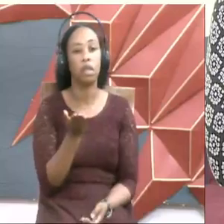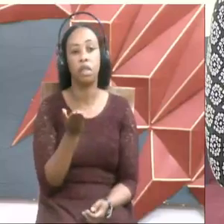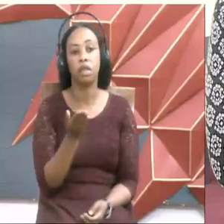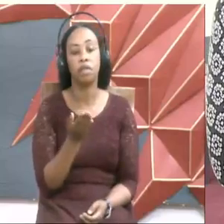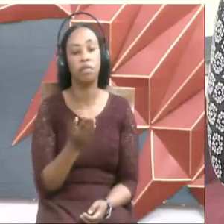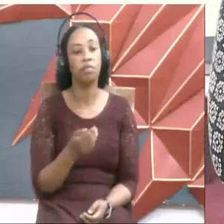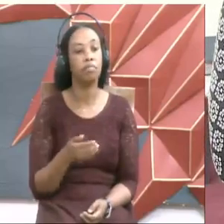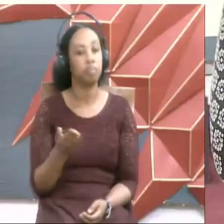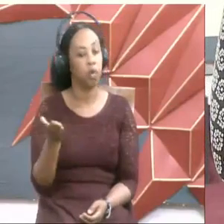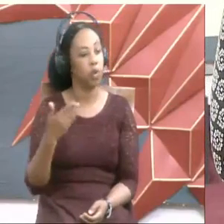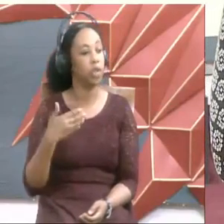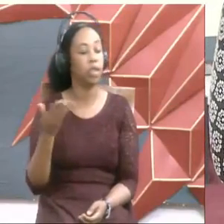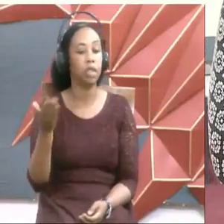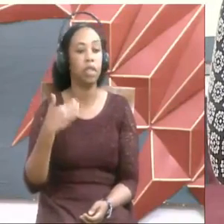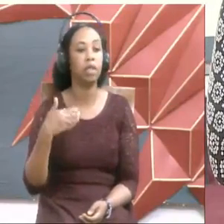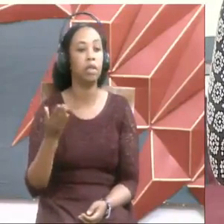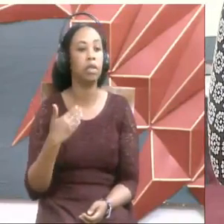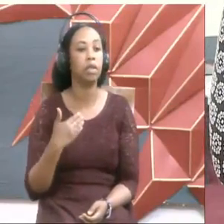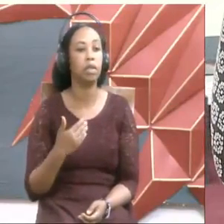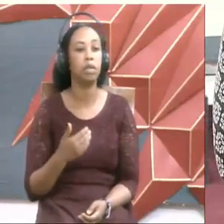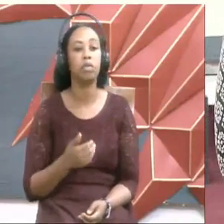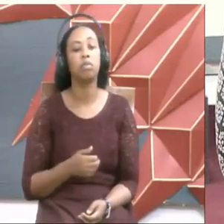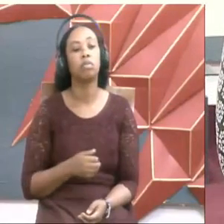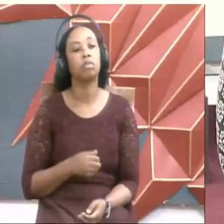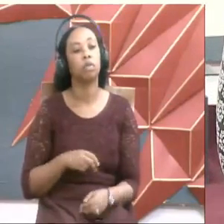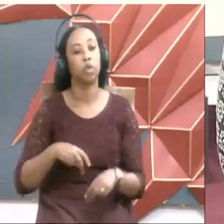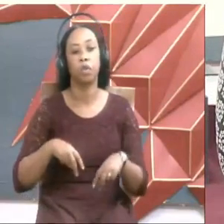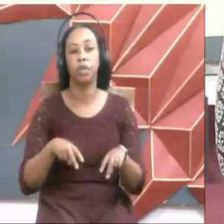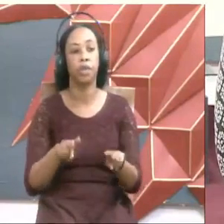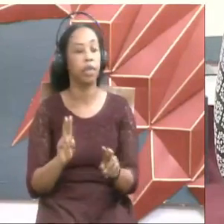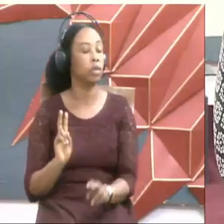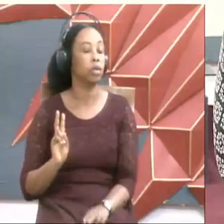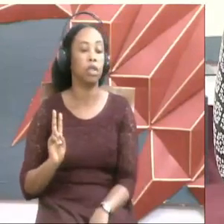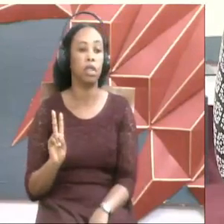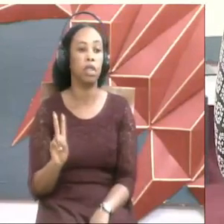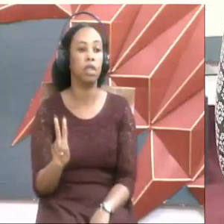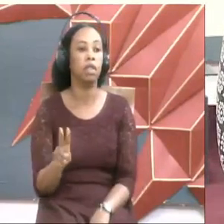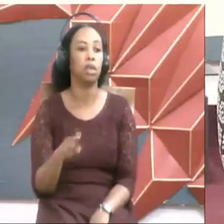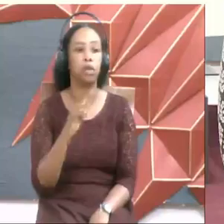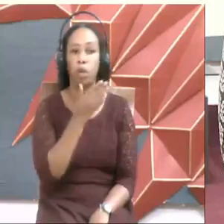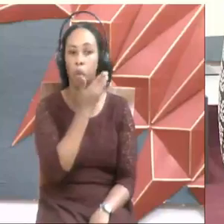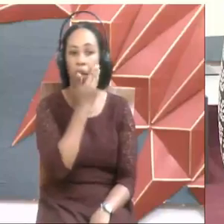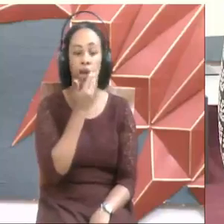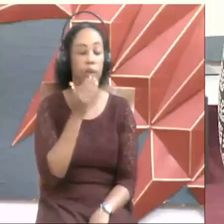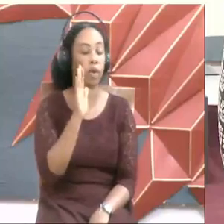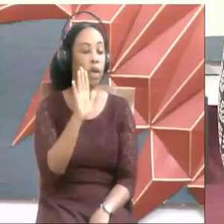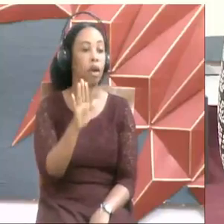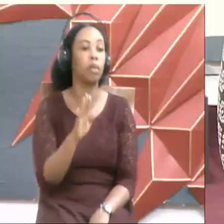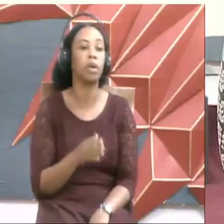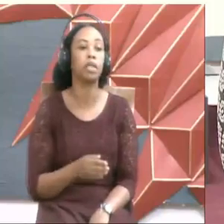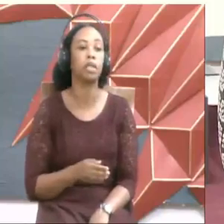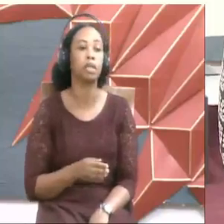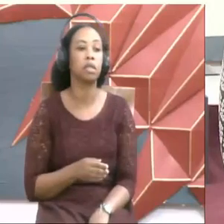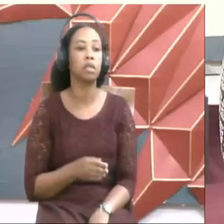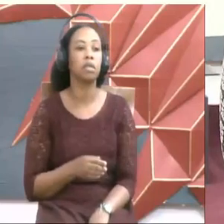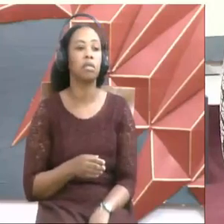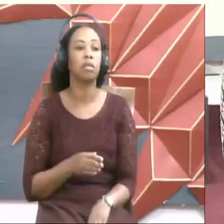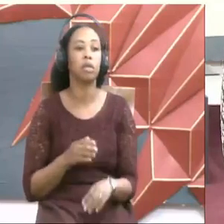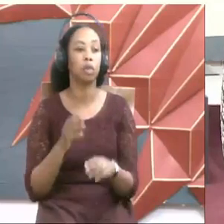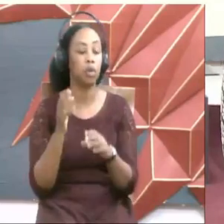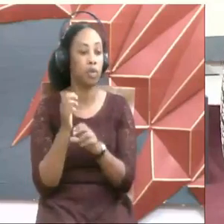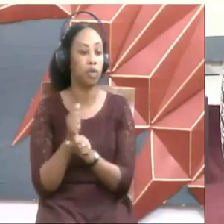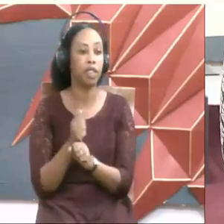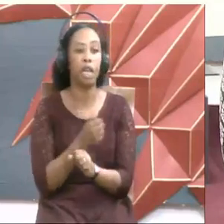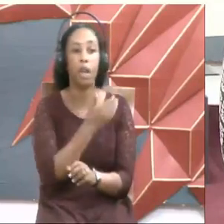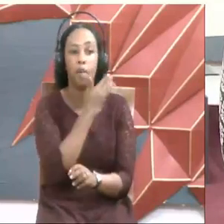pour que ne puisse pas te laisser toi aussi. C'est ça, c'est ta chance. Il faut prendre